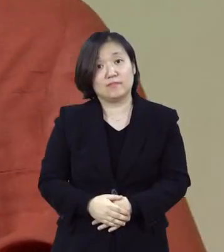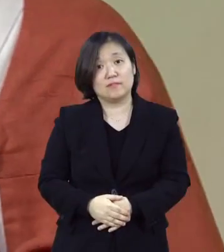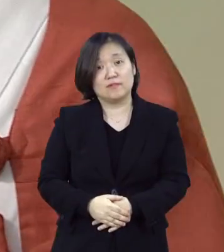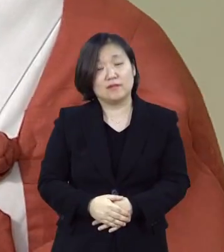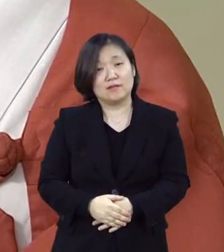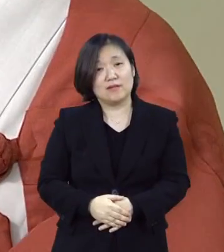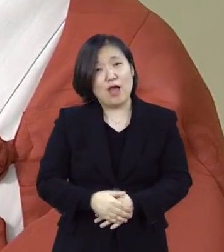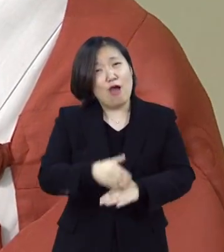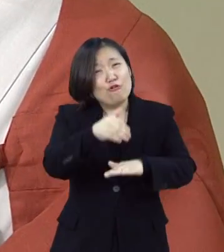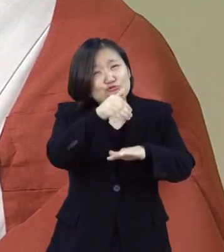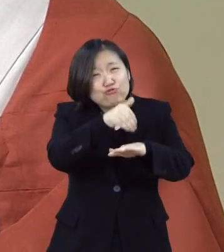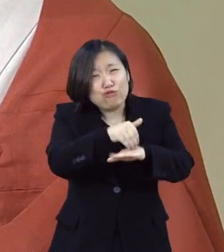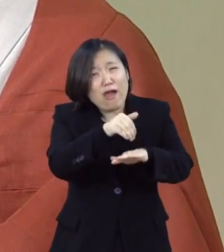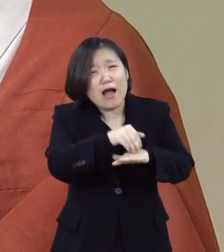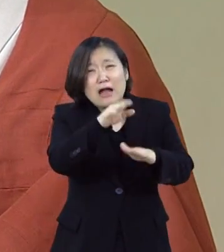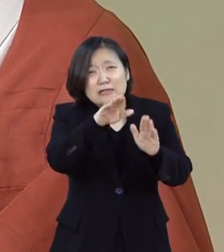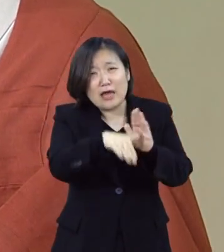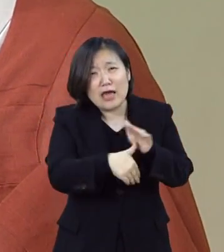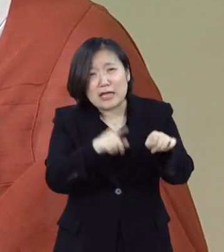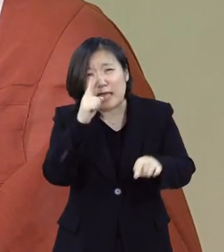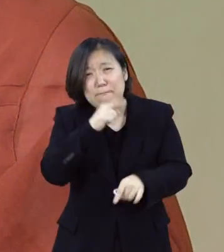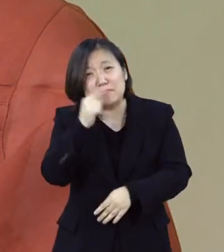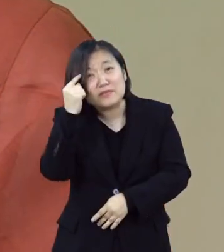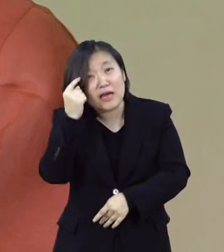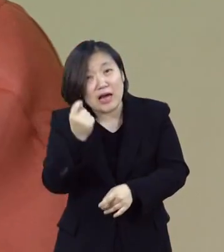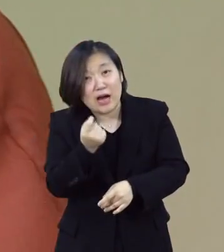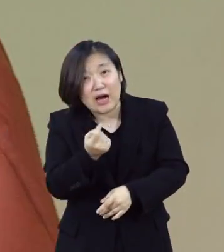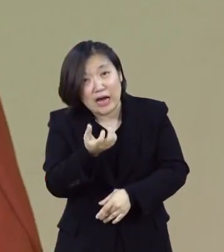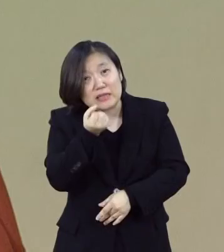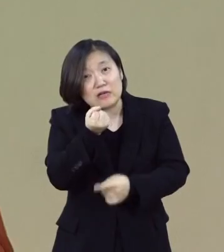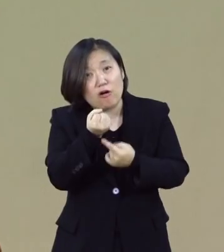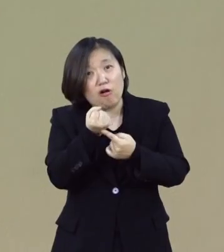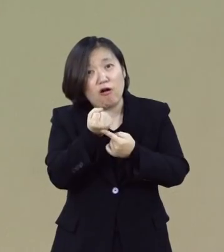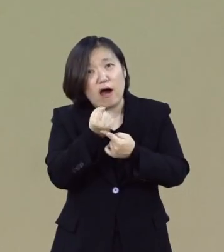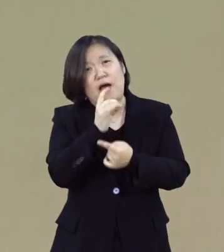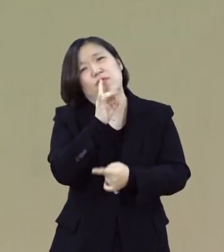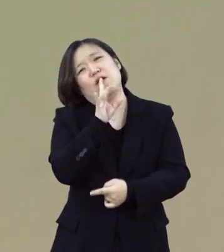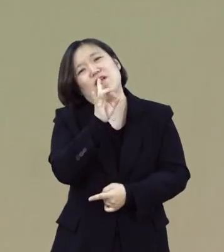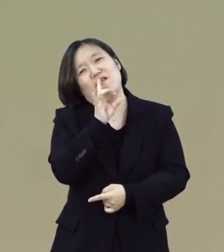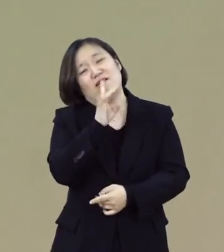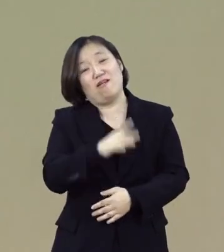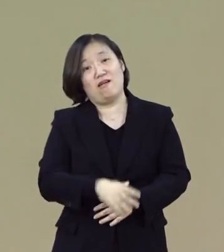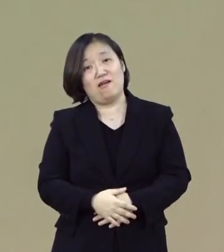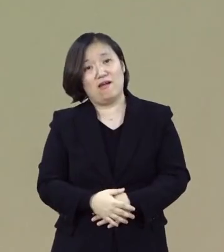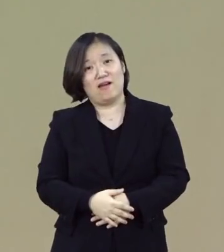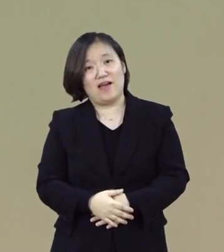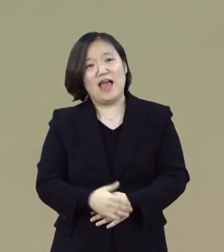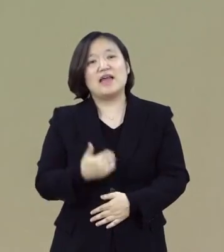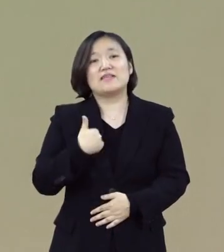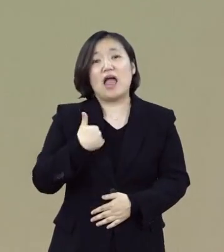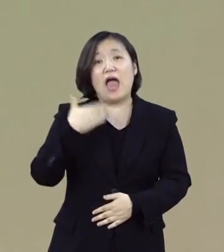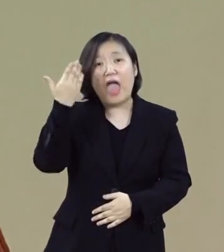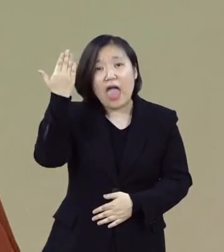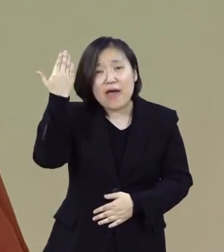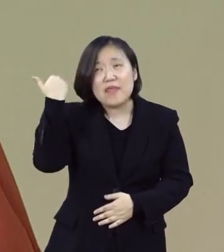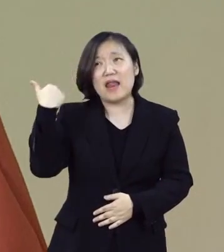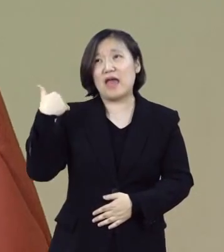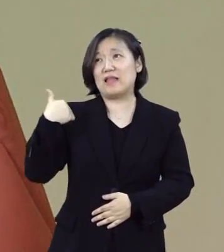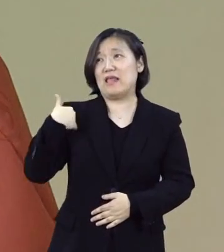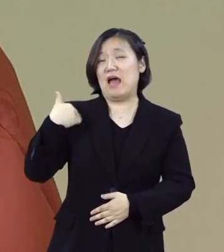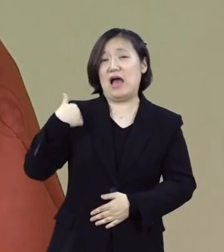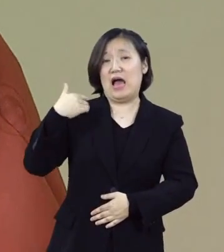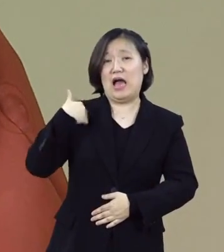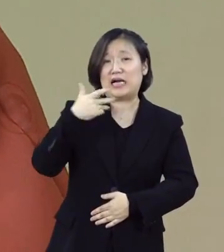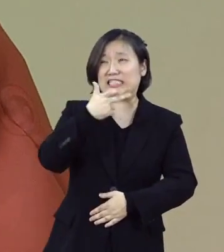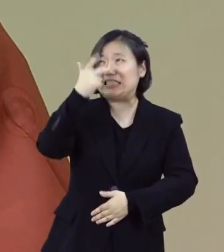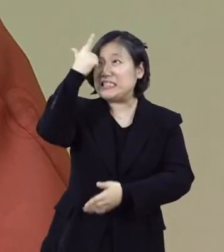수행자의 한 생각은 무섭습니다, 여러분. 그래서 제가 예전에 선방에 다닐 때 선배 스님들이, 어른